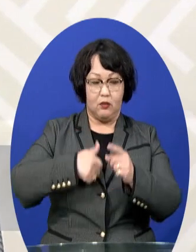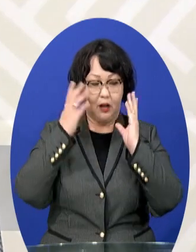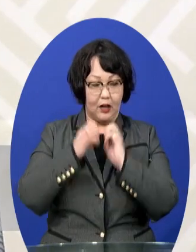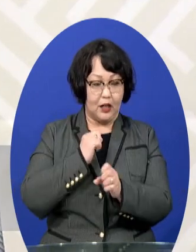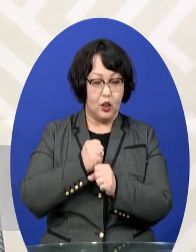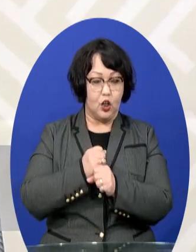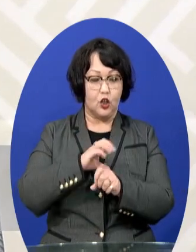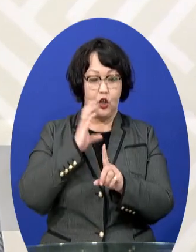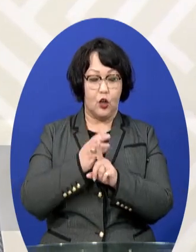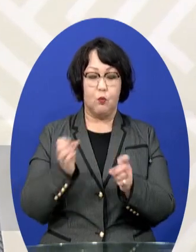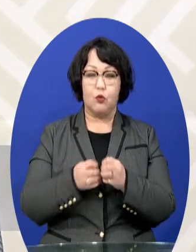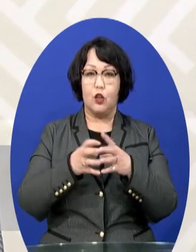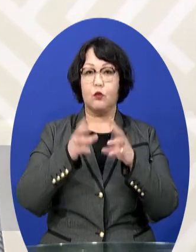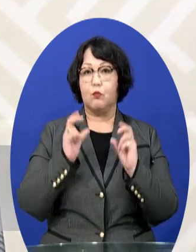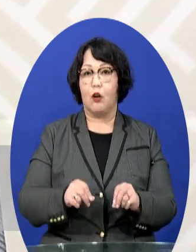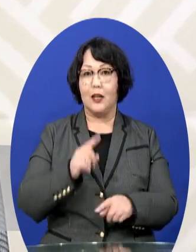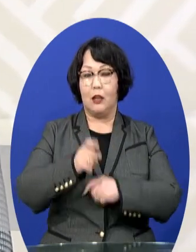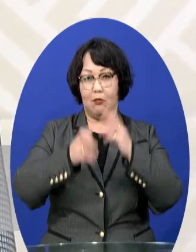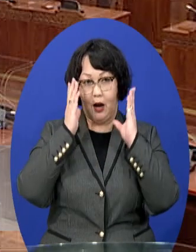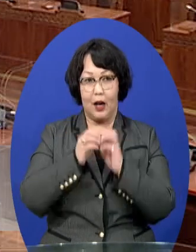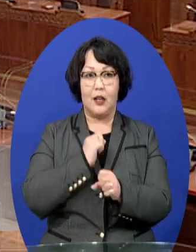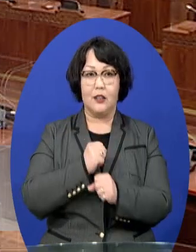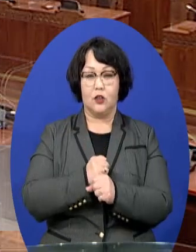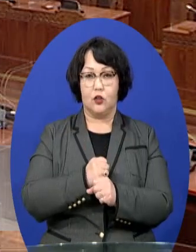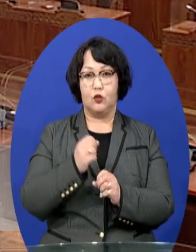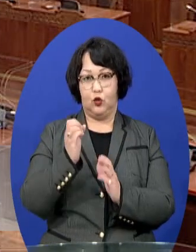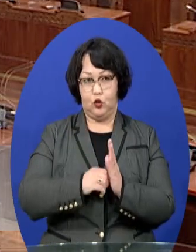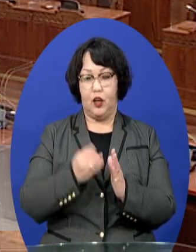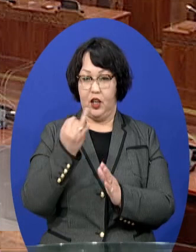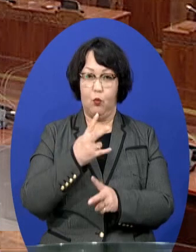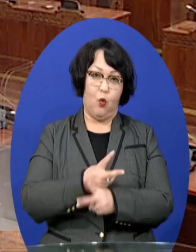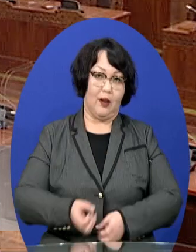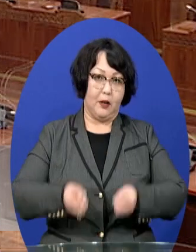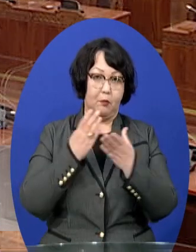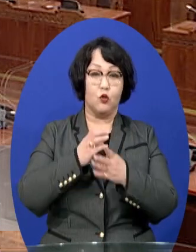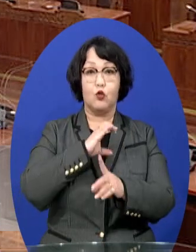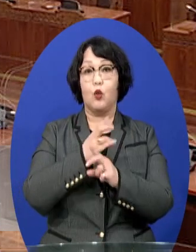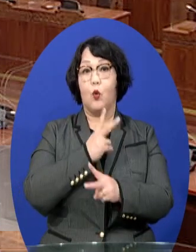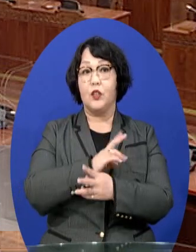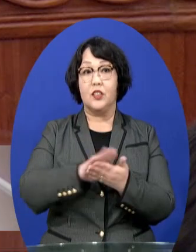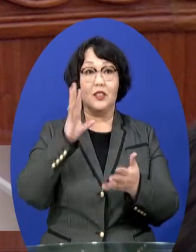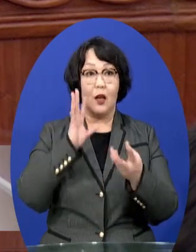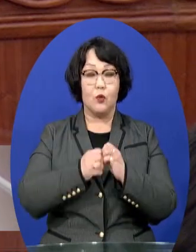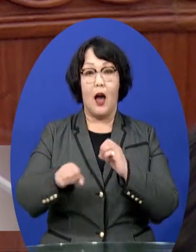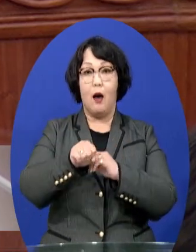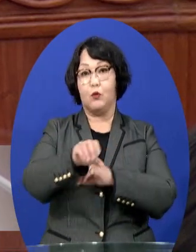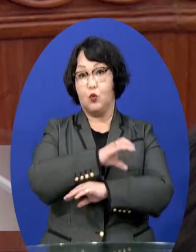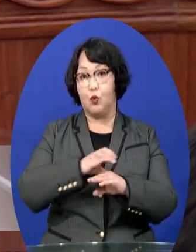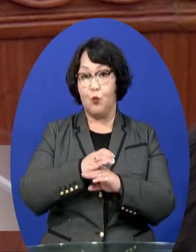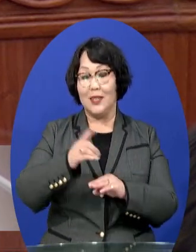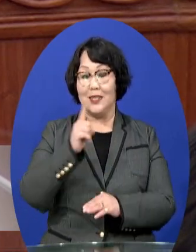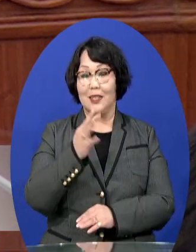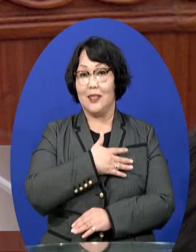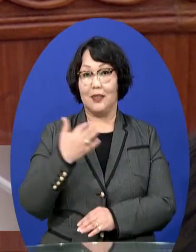бүтээгч болох талаас нь илүү төлөвөө оруулсан хууль боллоо. За соёлын хуулийг шинчилэн хариуцсанаар аймаг сумдын засаг даргын